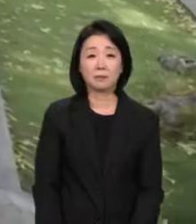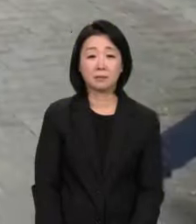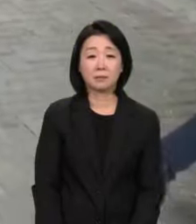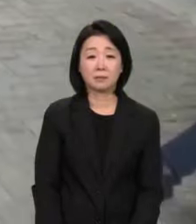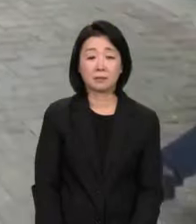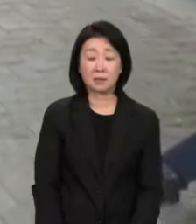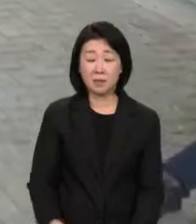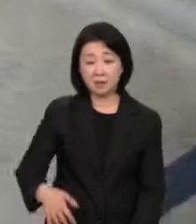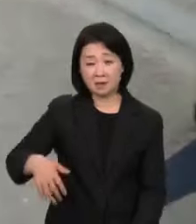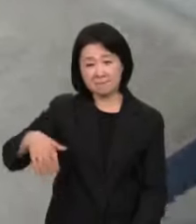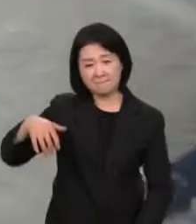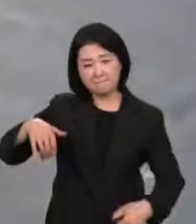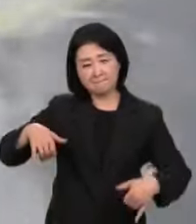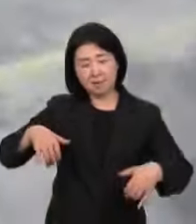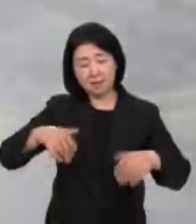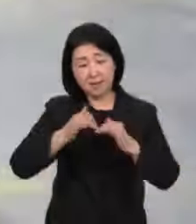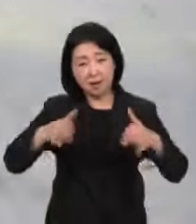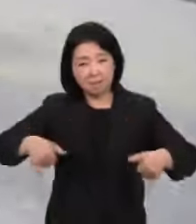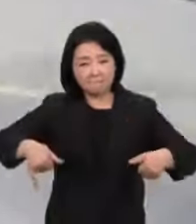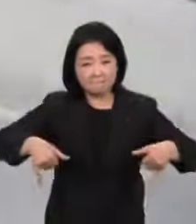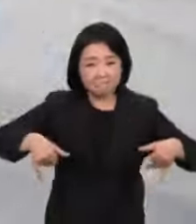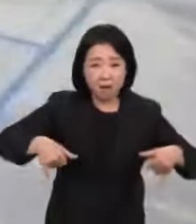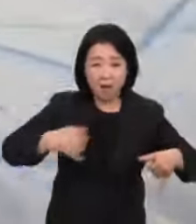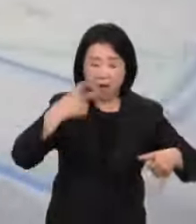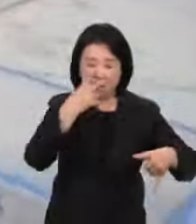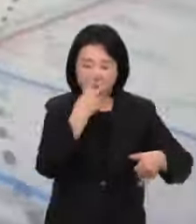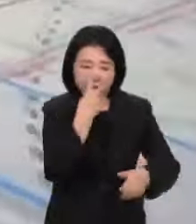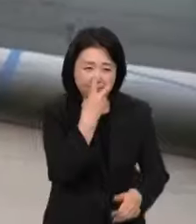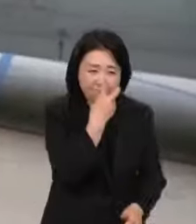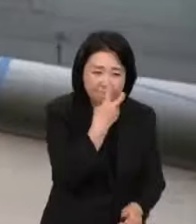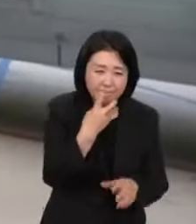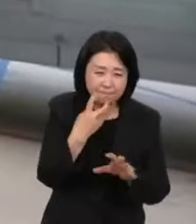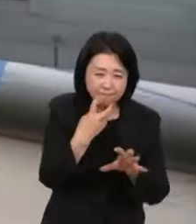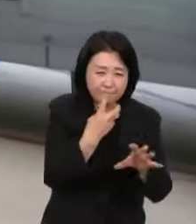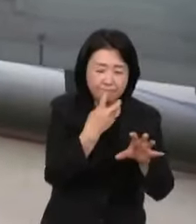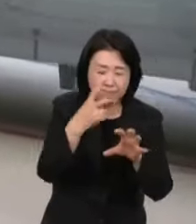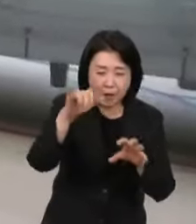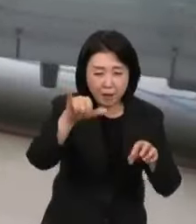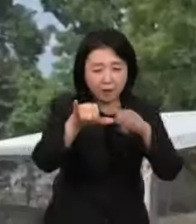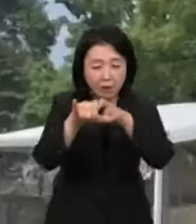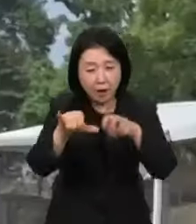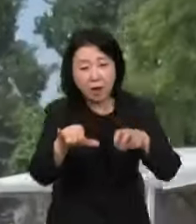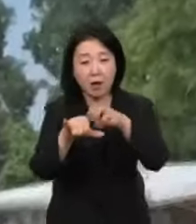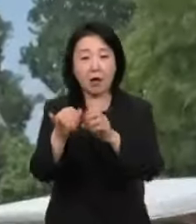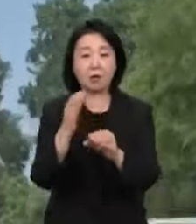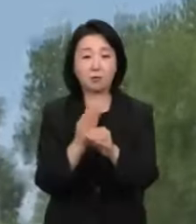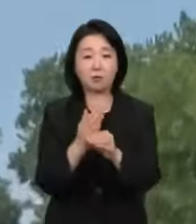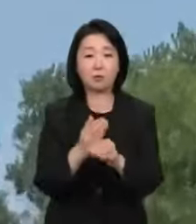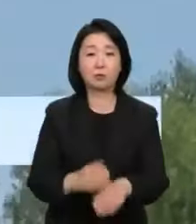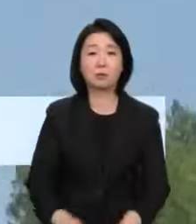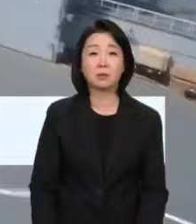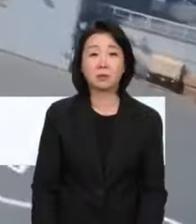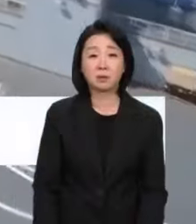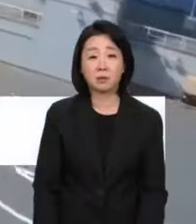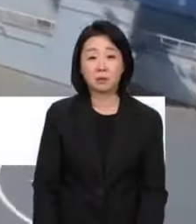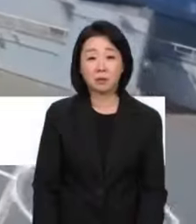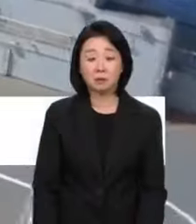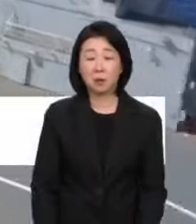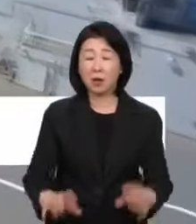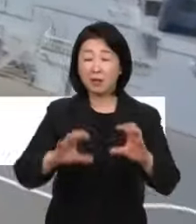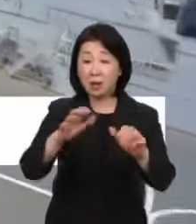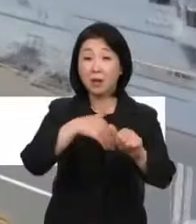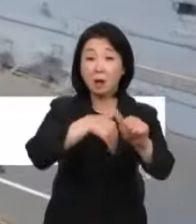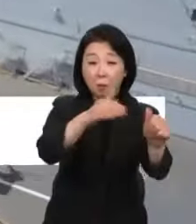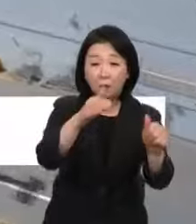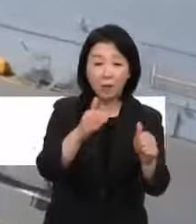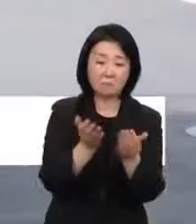양손에 짐을 든 사람들이 군인의 경호를 받으며 서둘러 헬기에 오릅니다. 자국 정부가 보낸 군용 헬기와